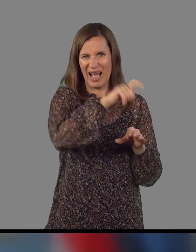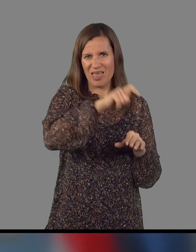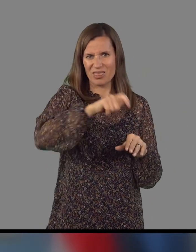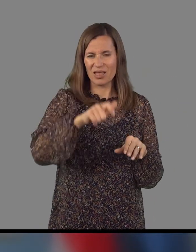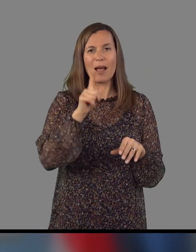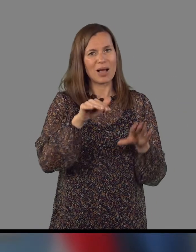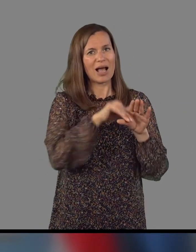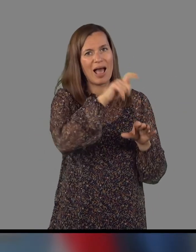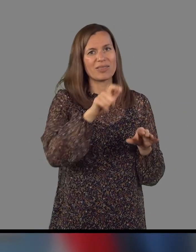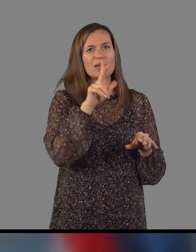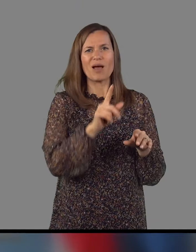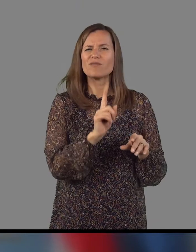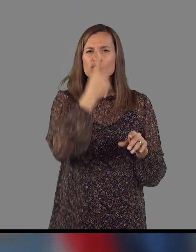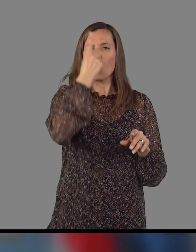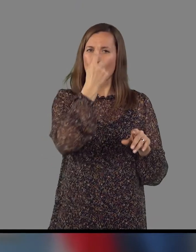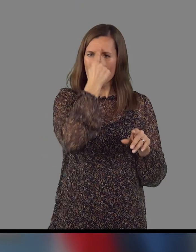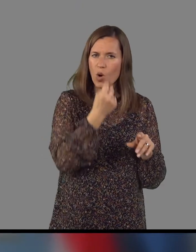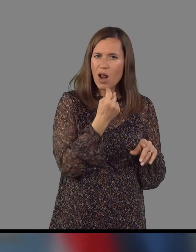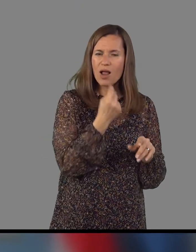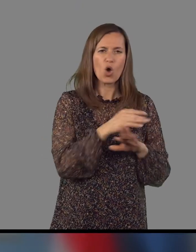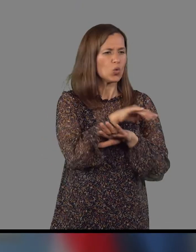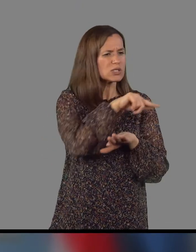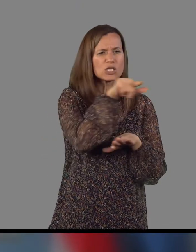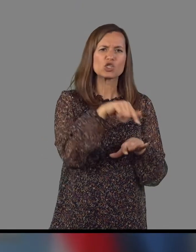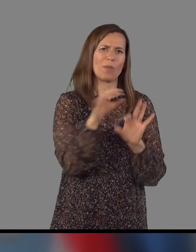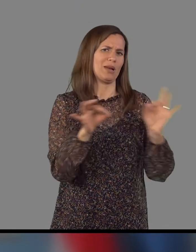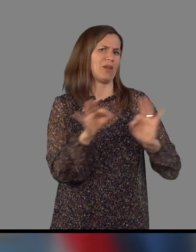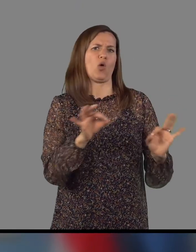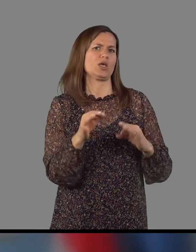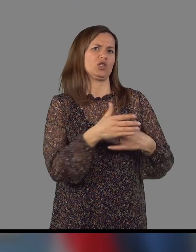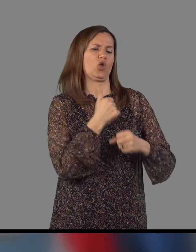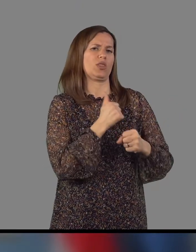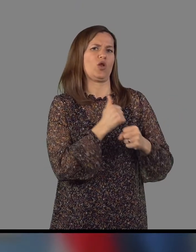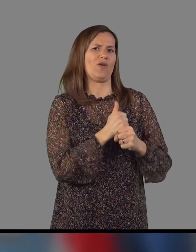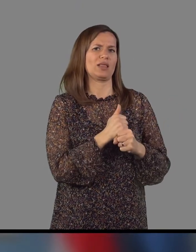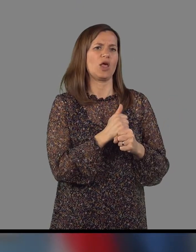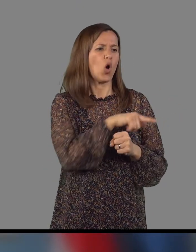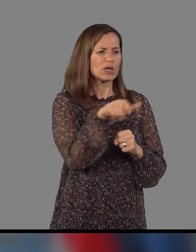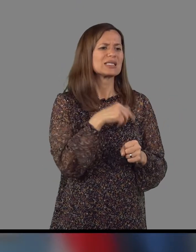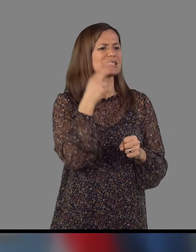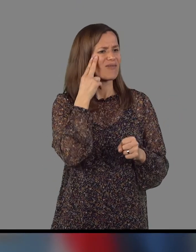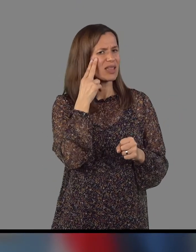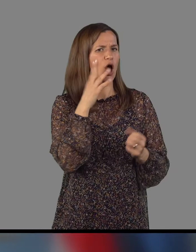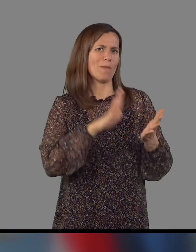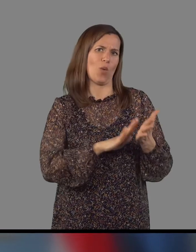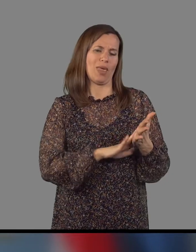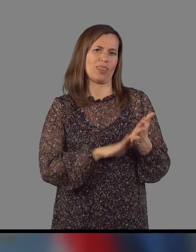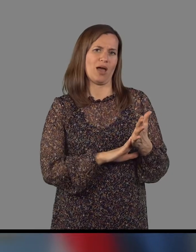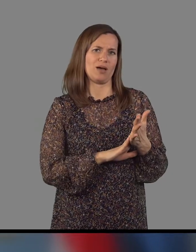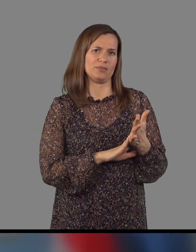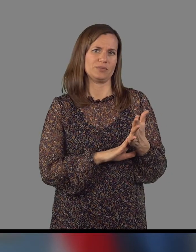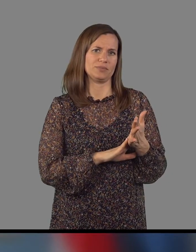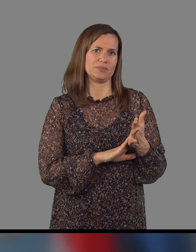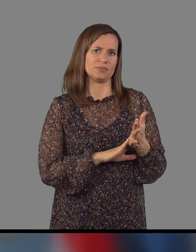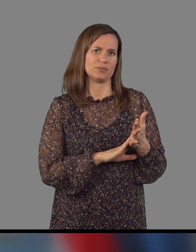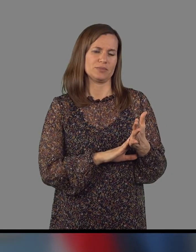je kader ima zelo visoko moralo, so vsi pripravljeni sodelovati in se zavedajo pomena, a